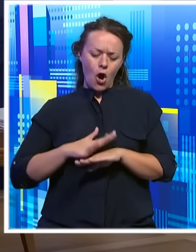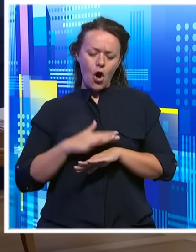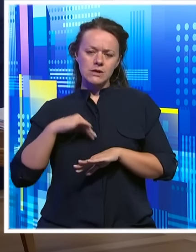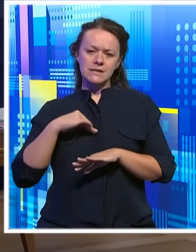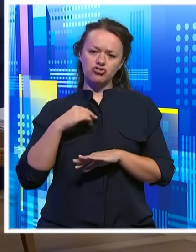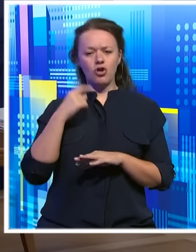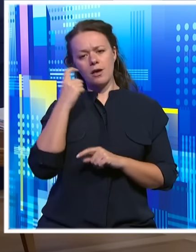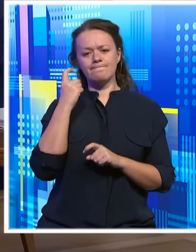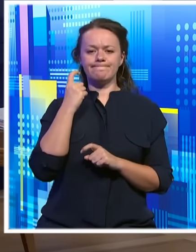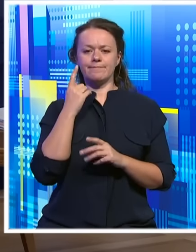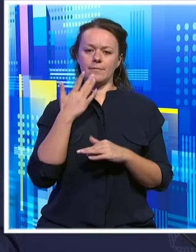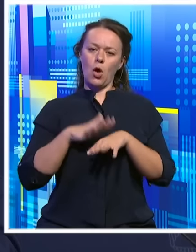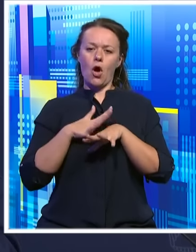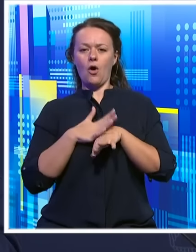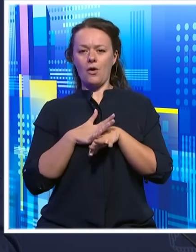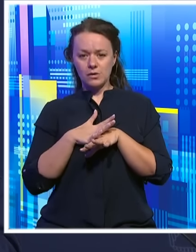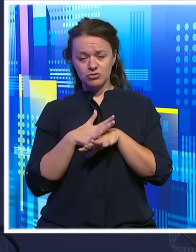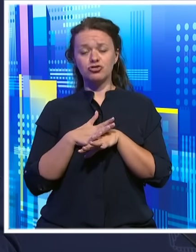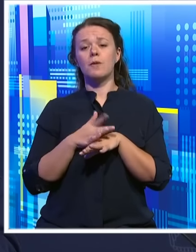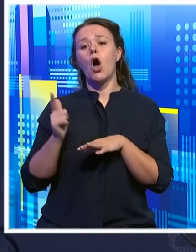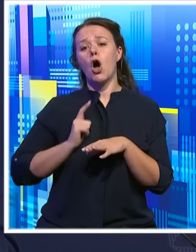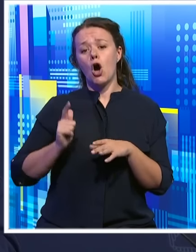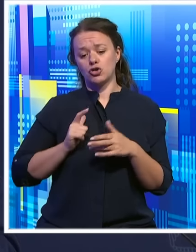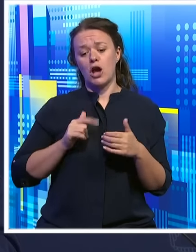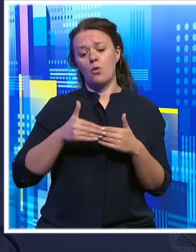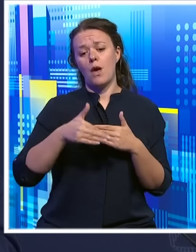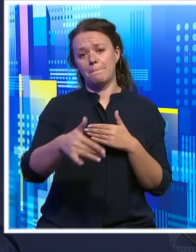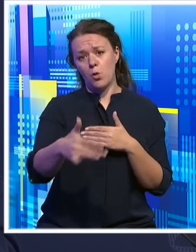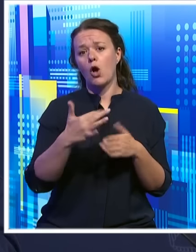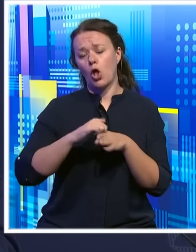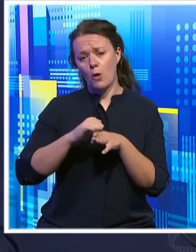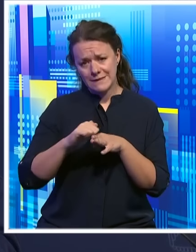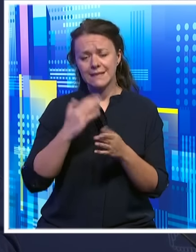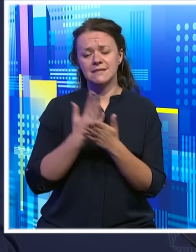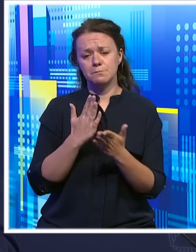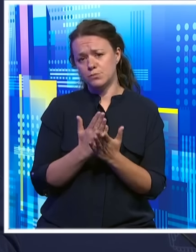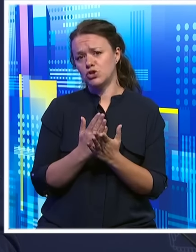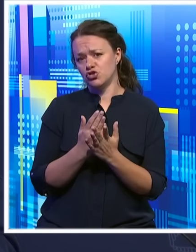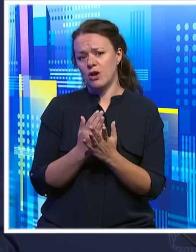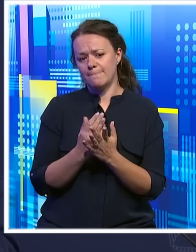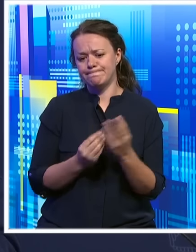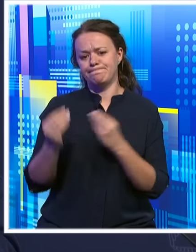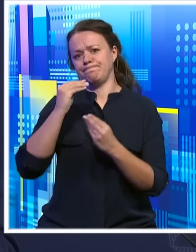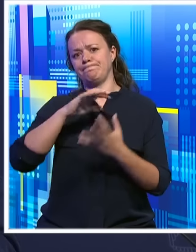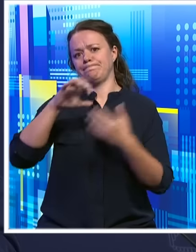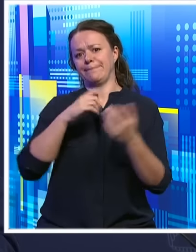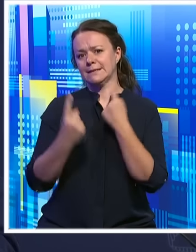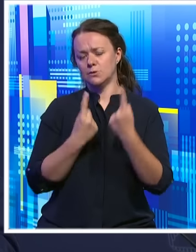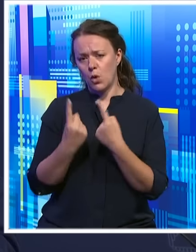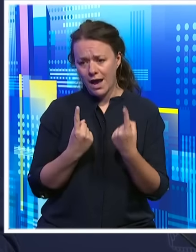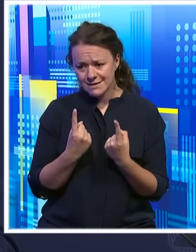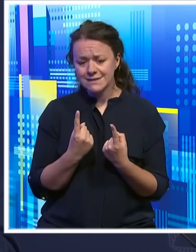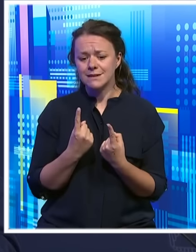situacije u narednim mesecima i očekujem da se suočimo sa veoma